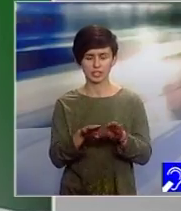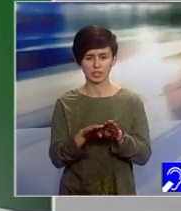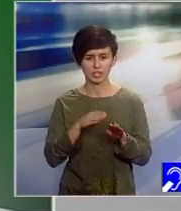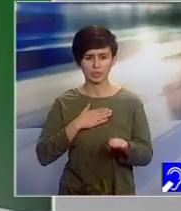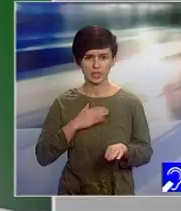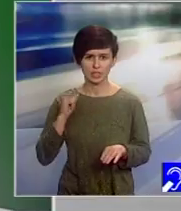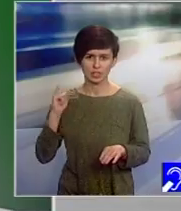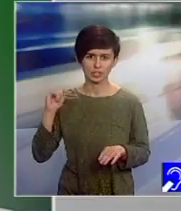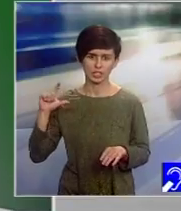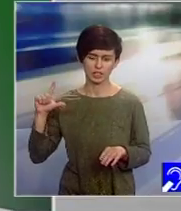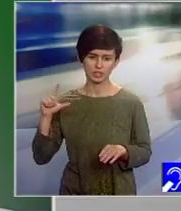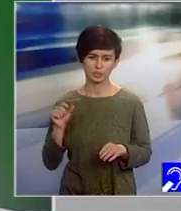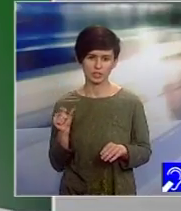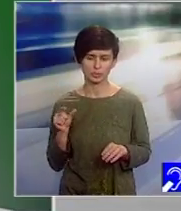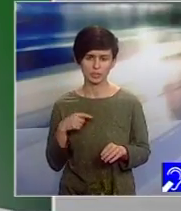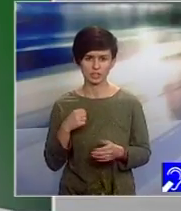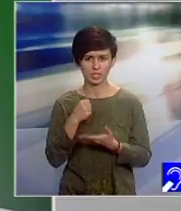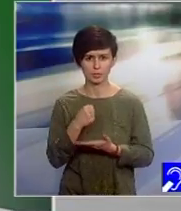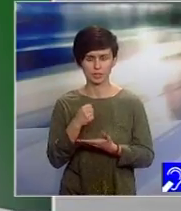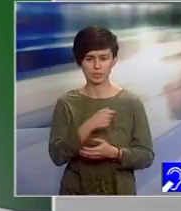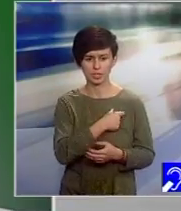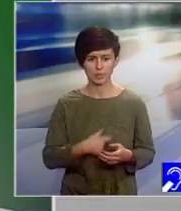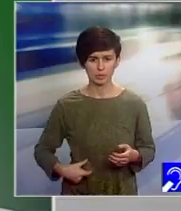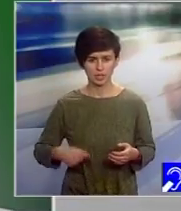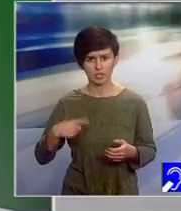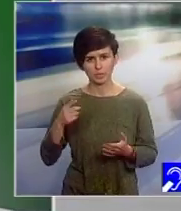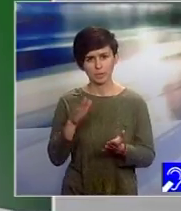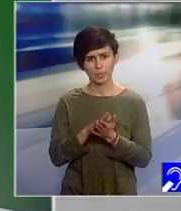Tema ediției e bugetele primărilor după aplicarea